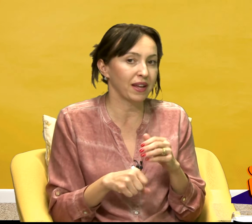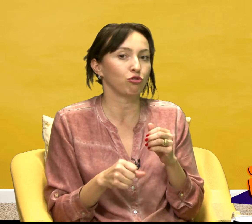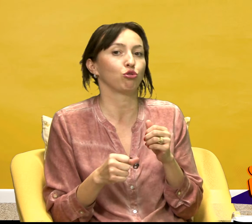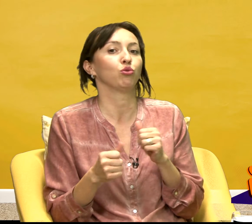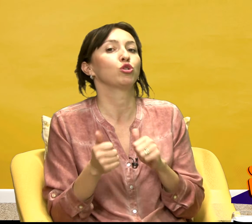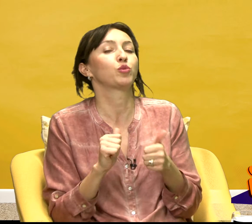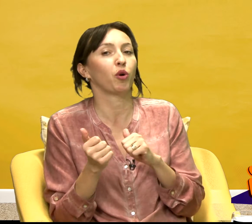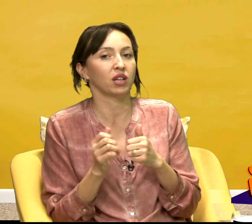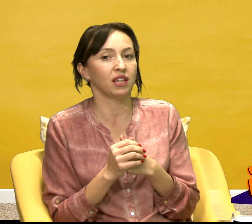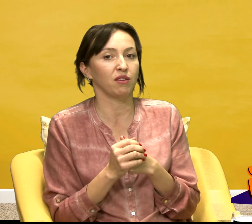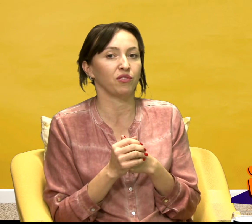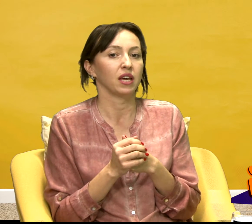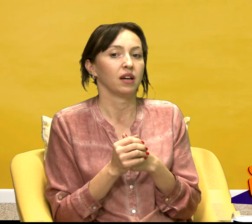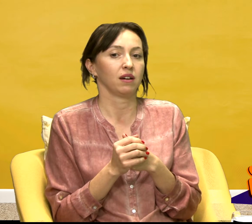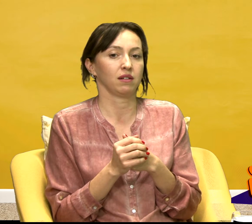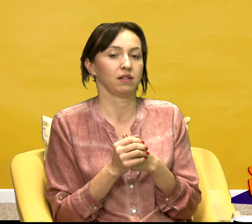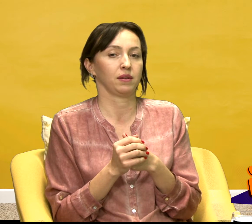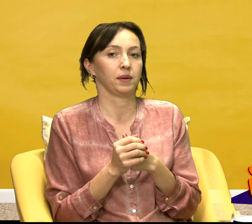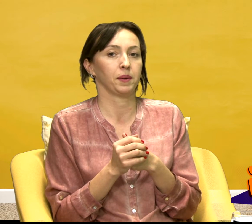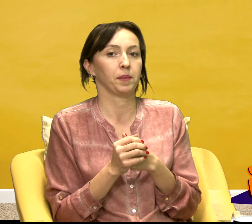fotbal pentru sportivi.